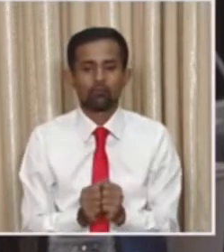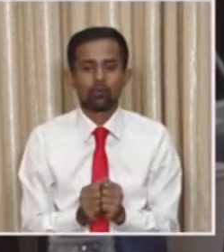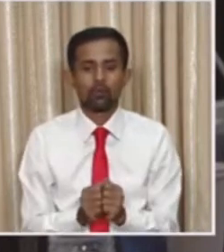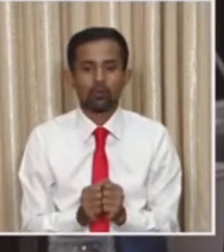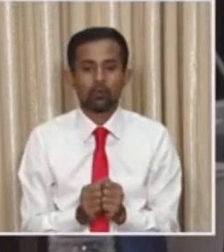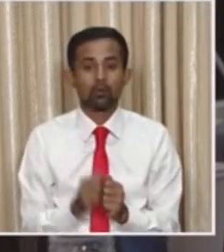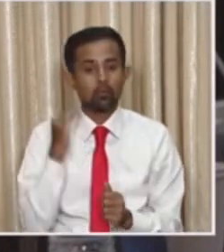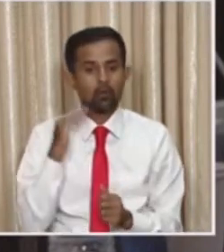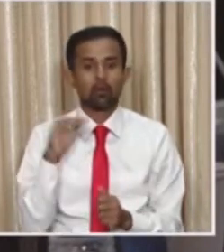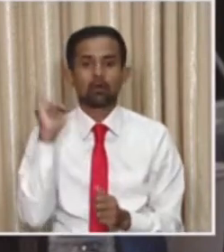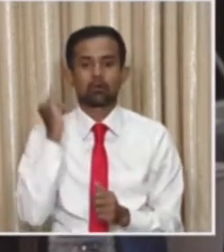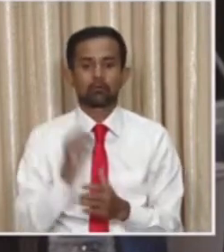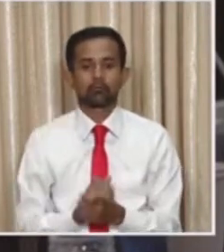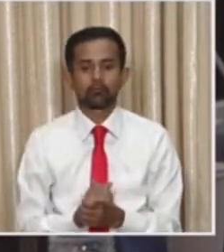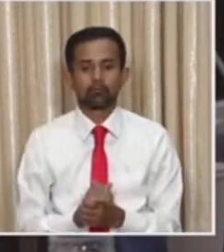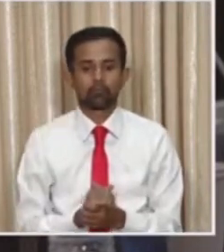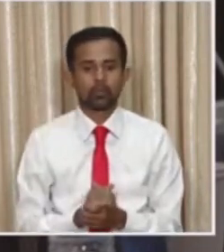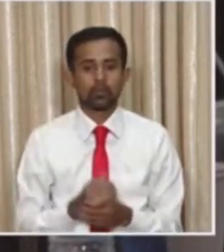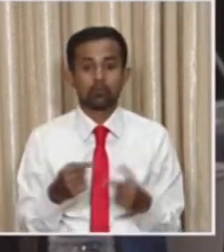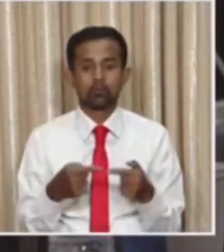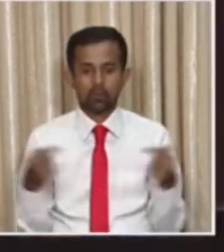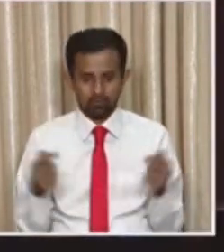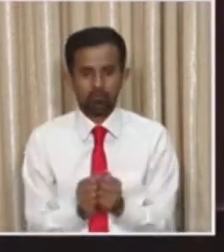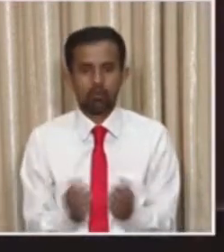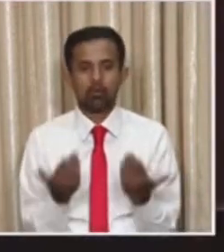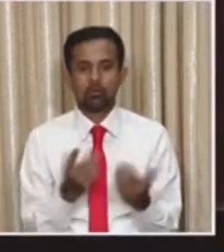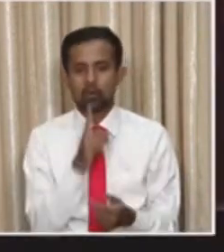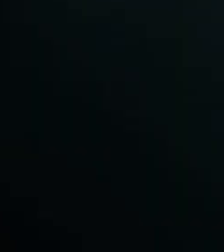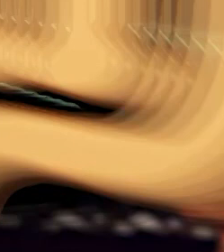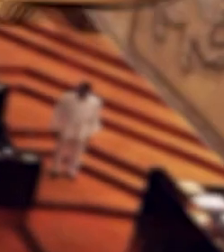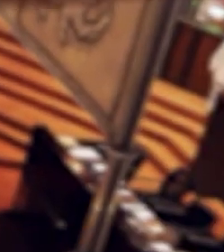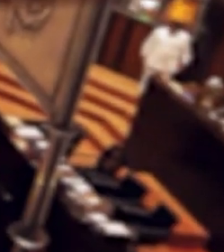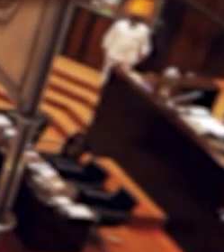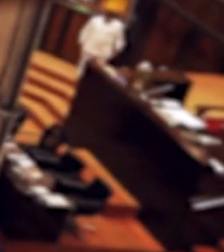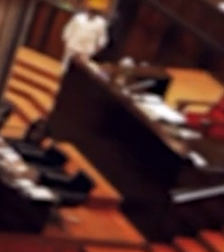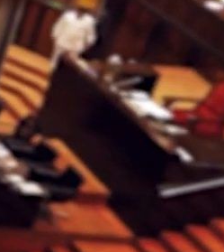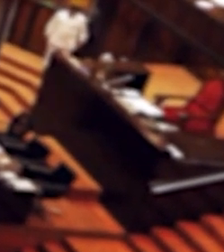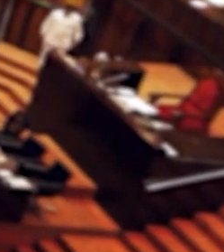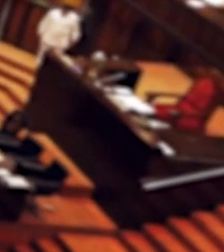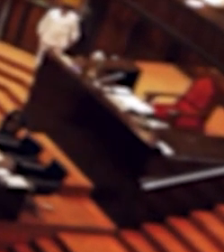கண்டிக்கின்றோம். இதற்கு எதிராக நடவடிக்கை எடுக்க வேண்டும் என்று கேட்டுக்கொள்கின்றோம்.